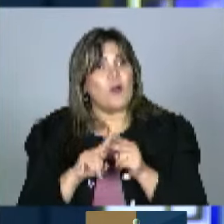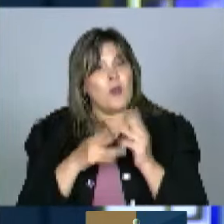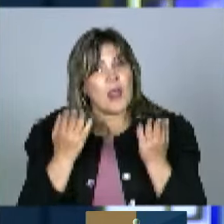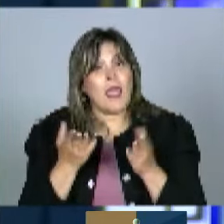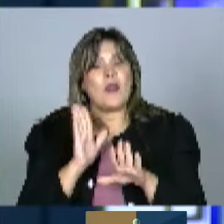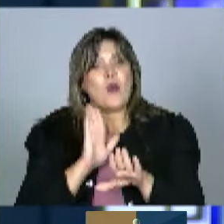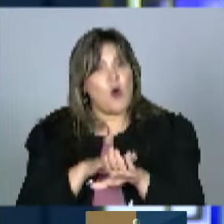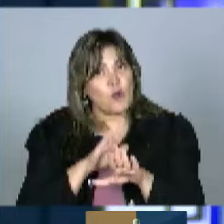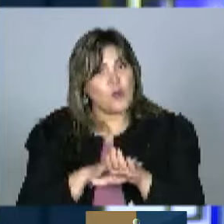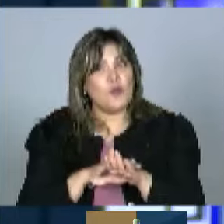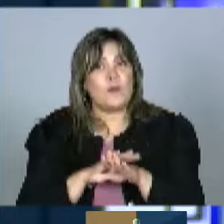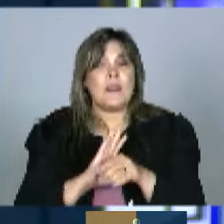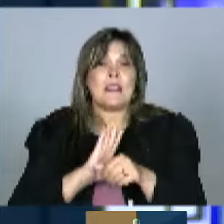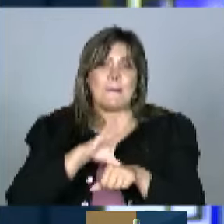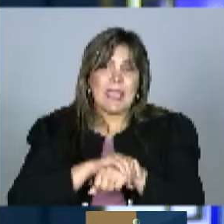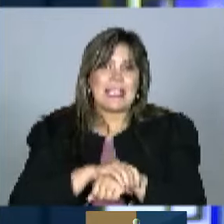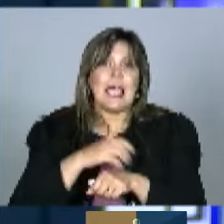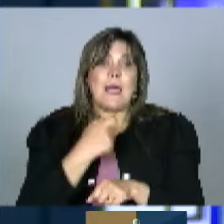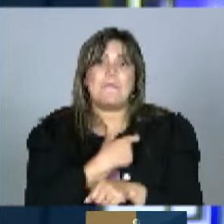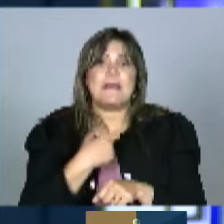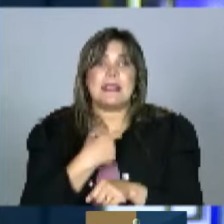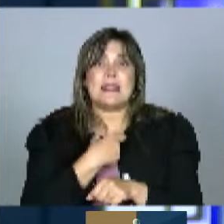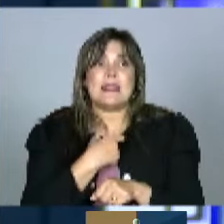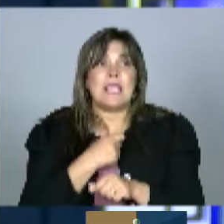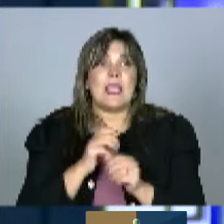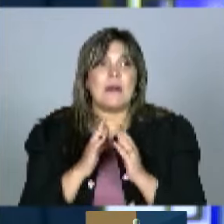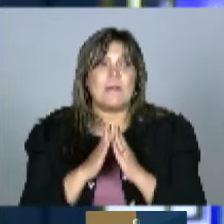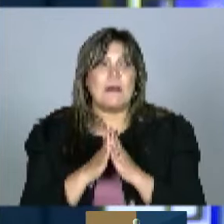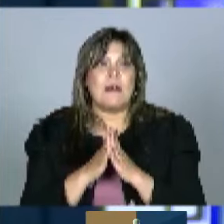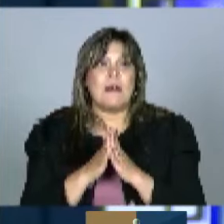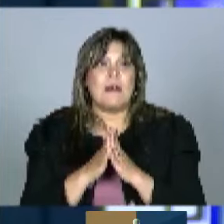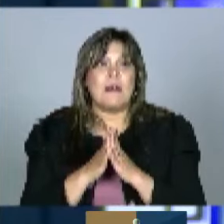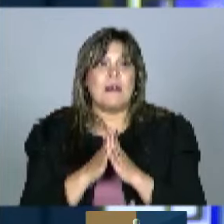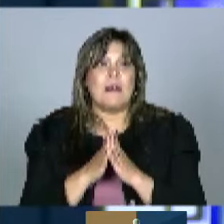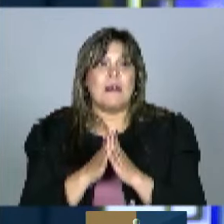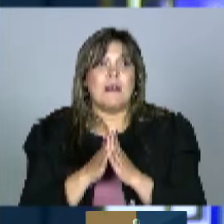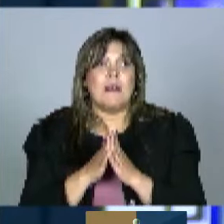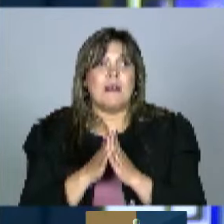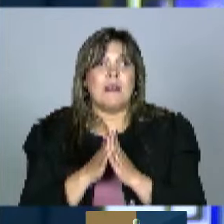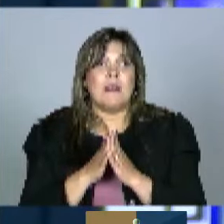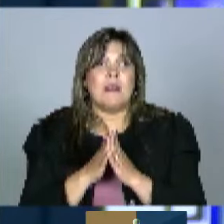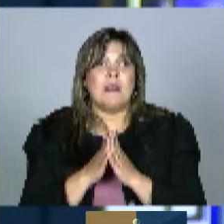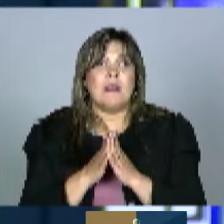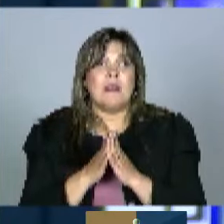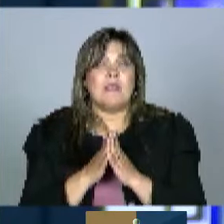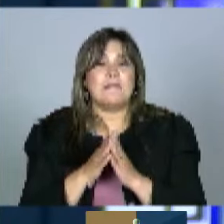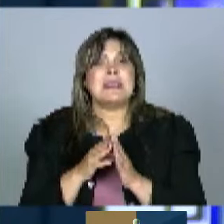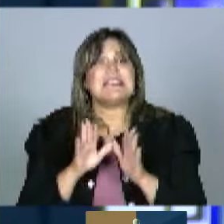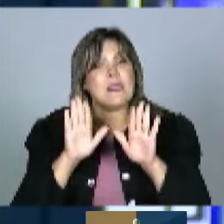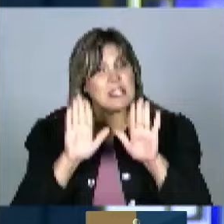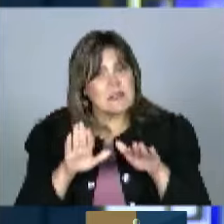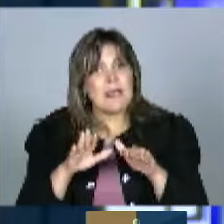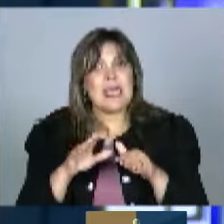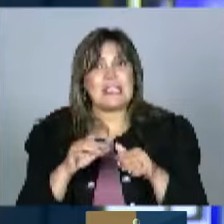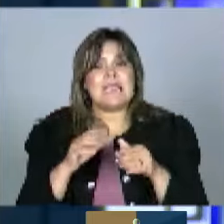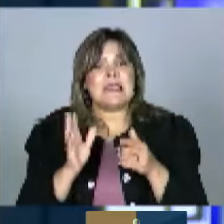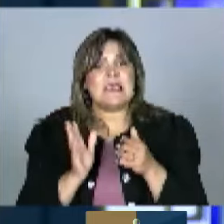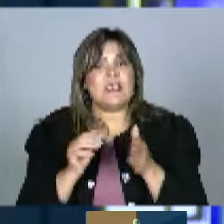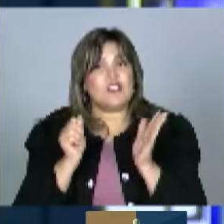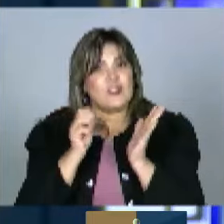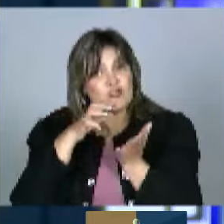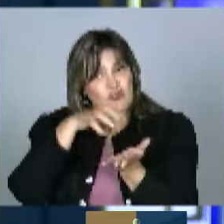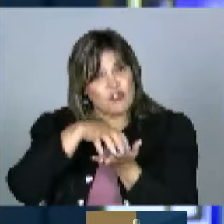تطلب تمكينها من النيابه خليها تتمكن بس اثبات ان الشقه كانت مقفوله انا